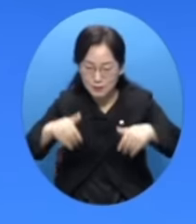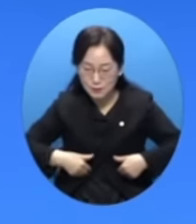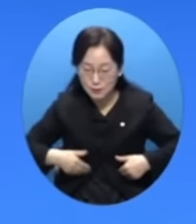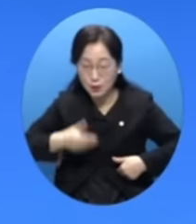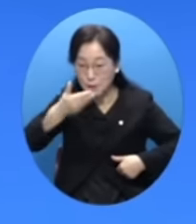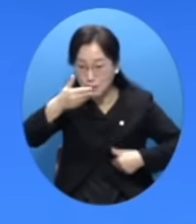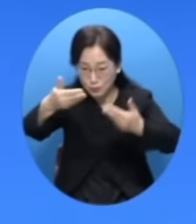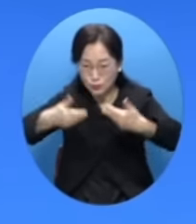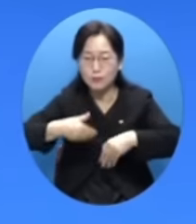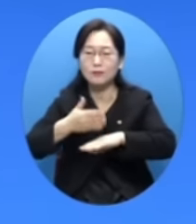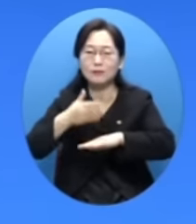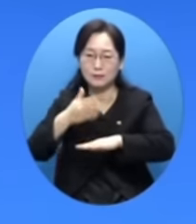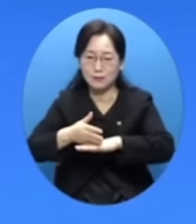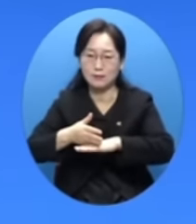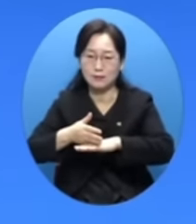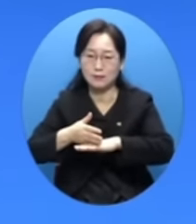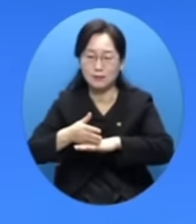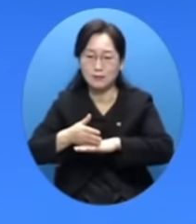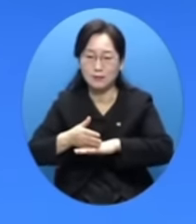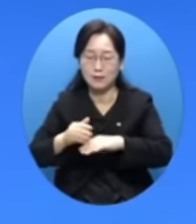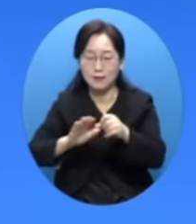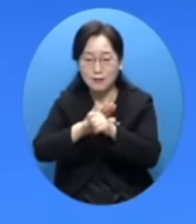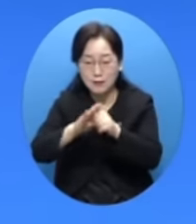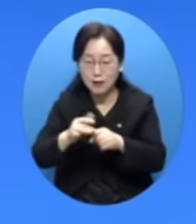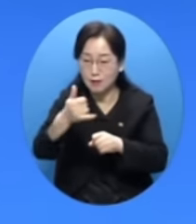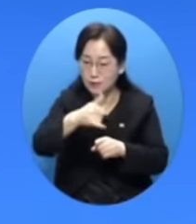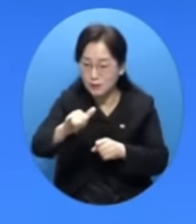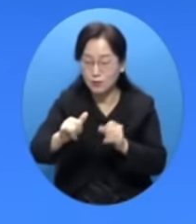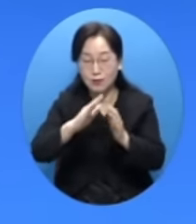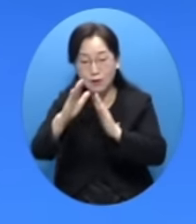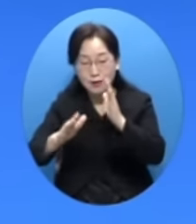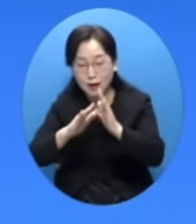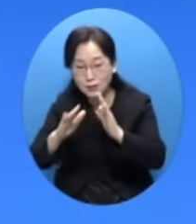것을 감사하고, 사랑하는 자녀와 가정을